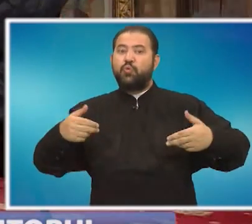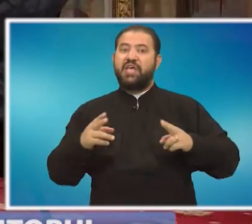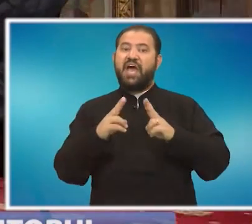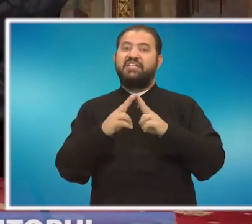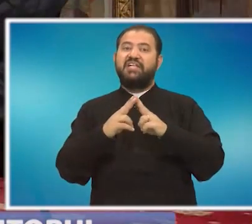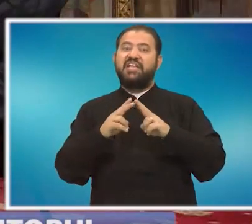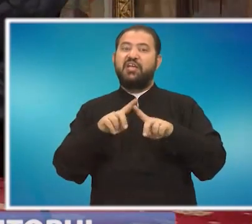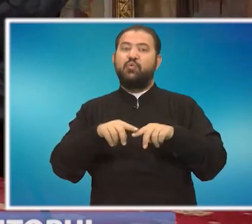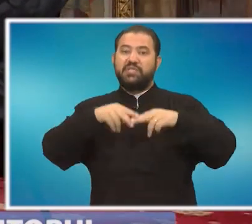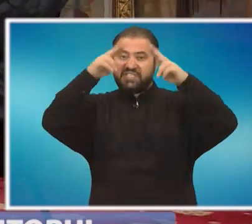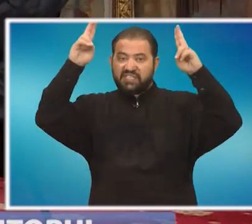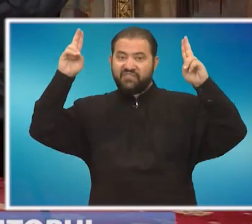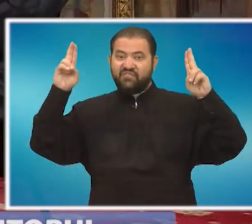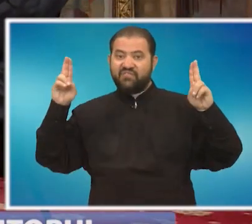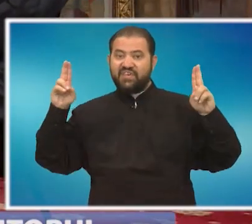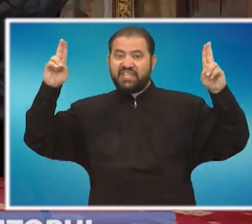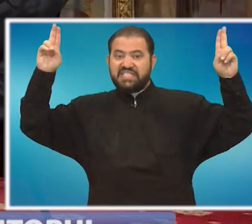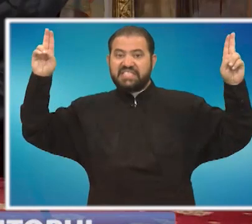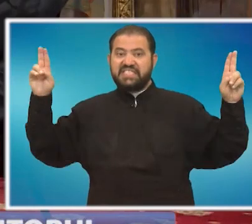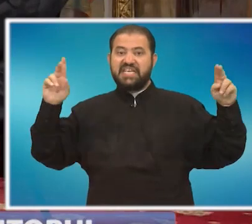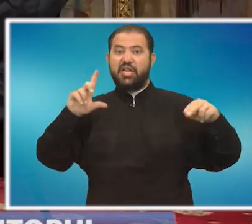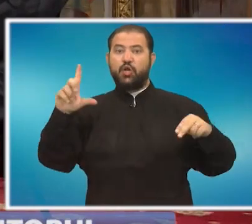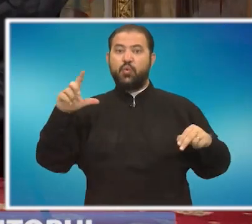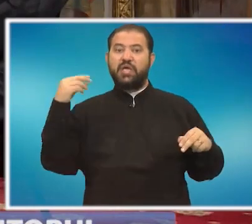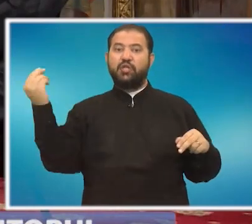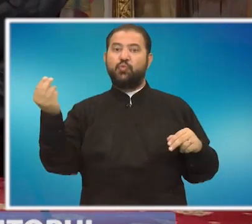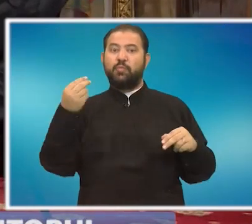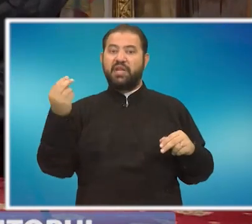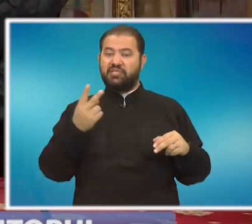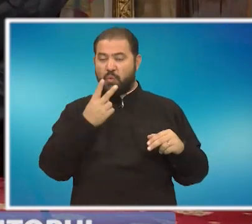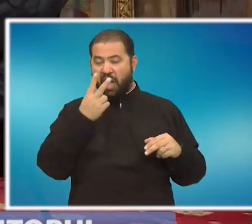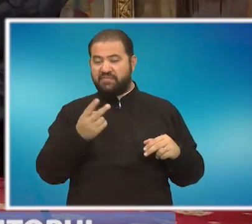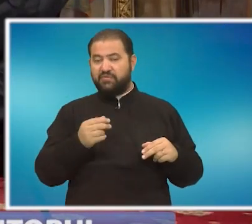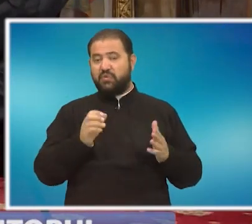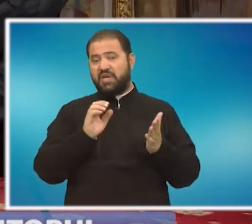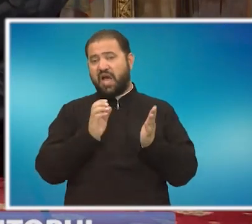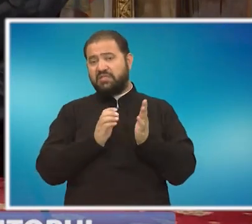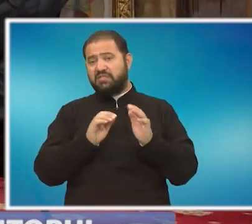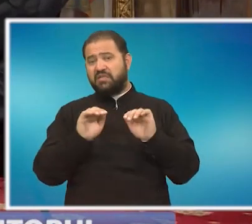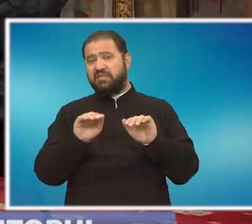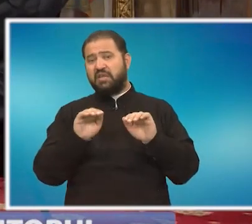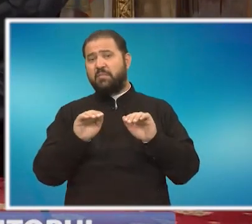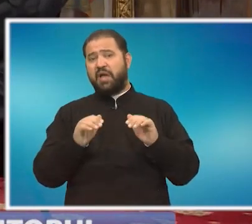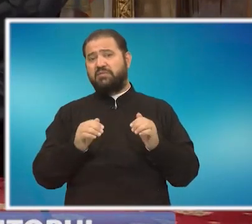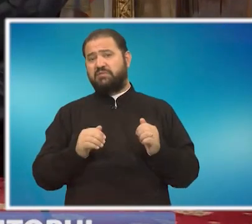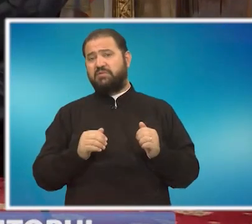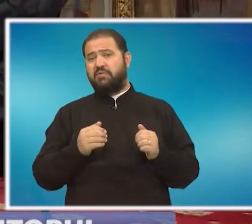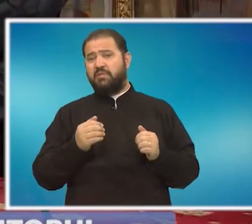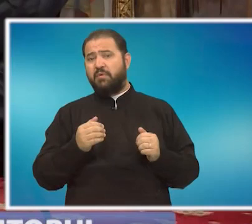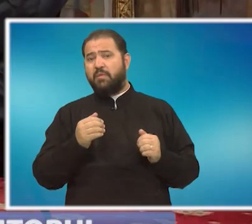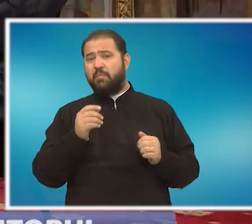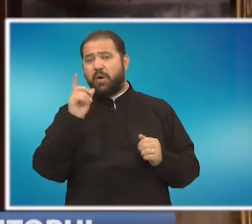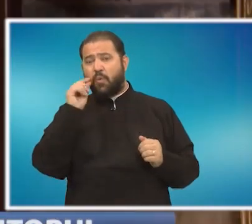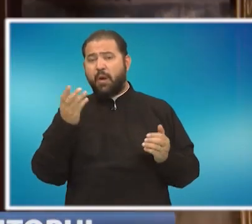întâlnirii cu Sfinții lui Dumnezeu. Am văzut că ați luat adeseori interviuri ale celor care vin